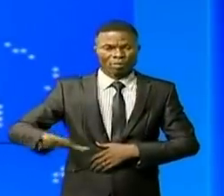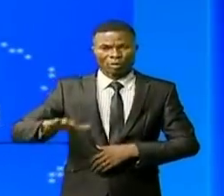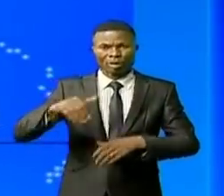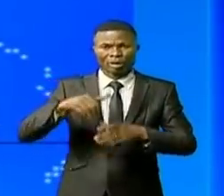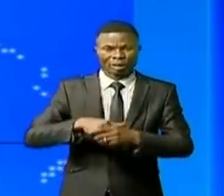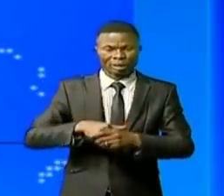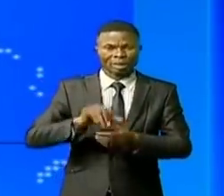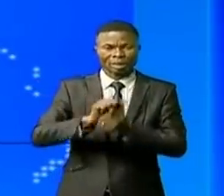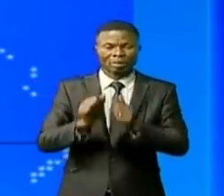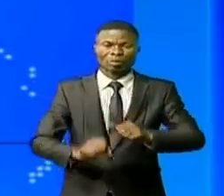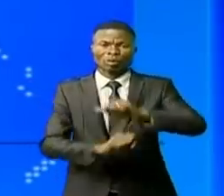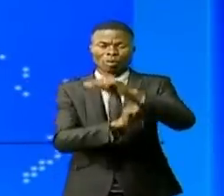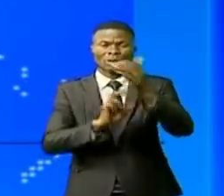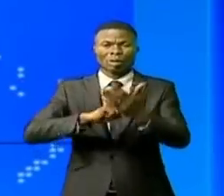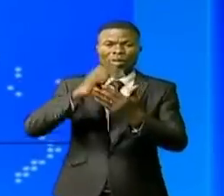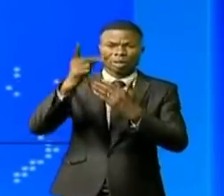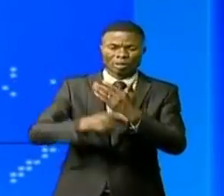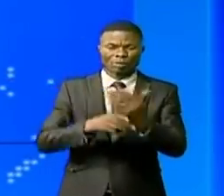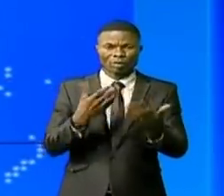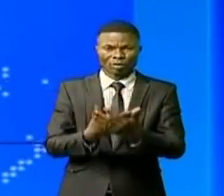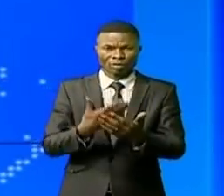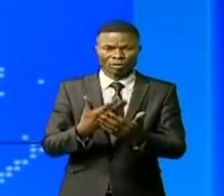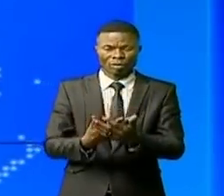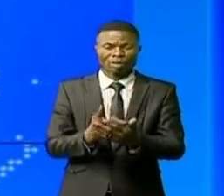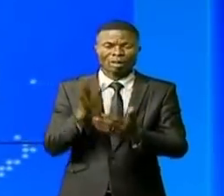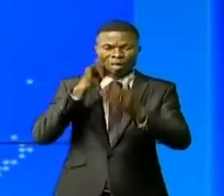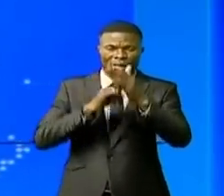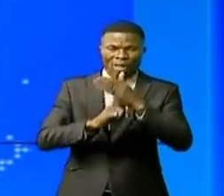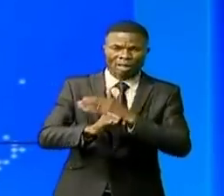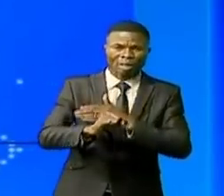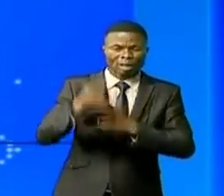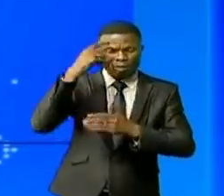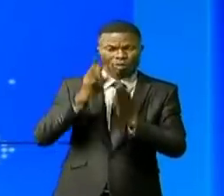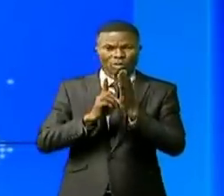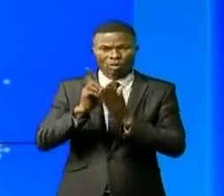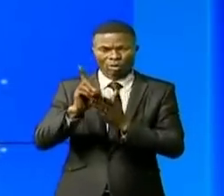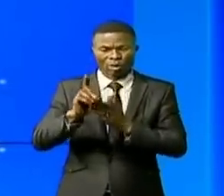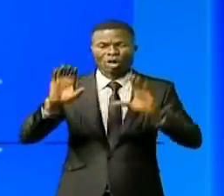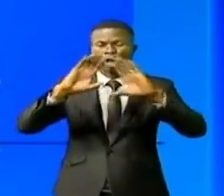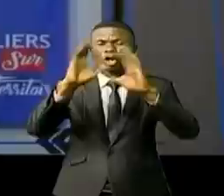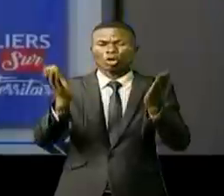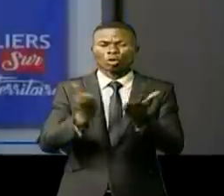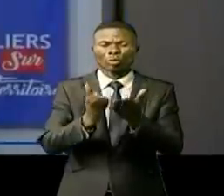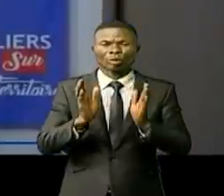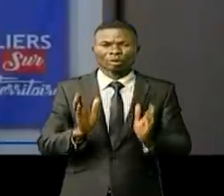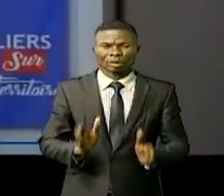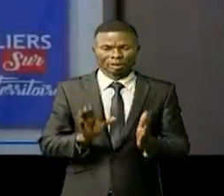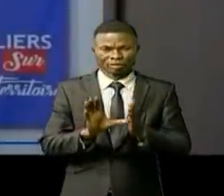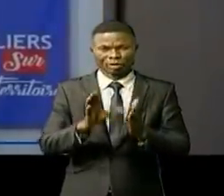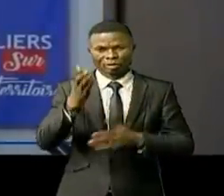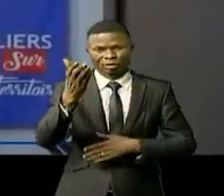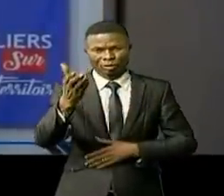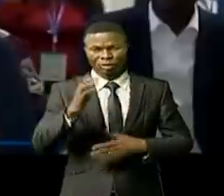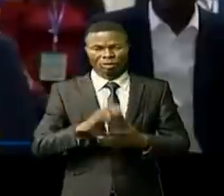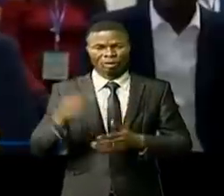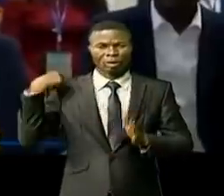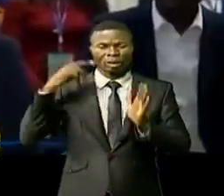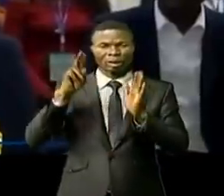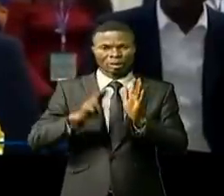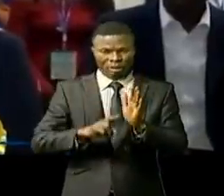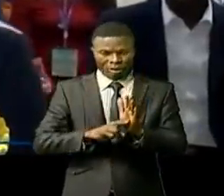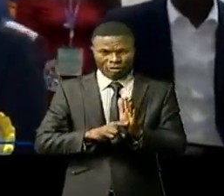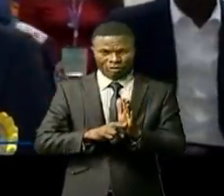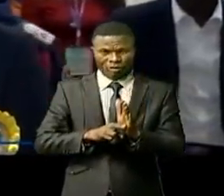la cellule d'appui au programme d'urgence intégré pour le développement communautaire. Le programme du gouvernement pour le développement